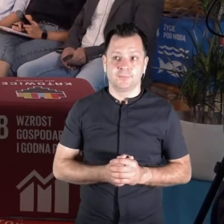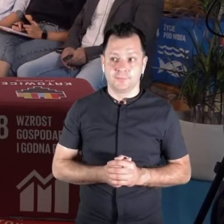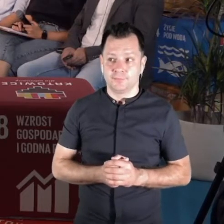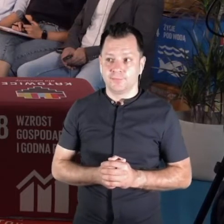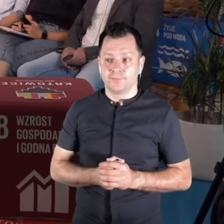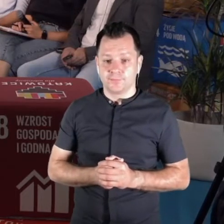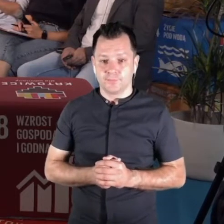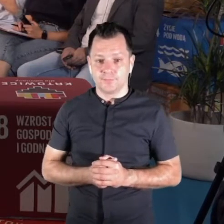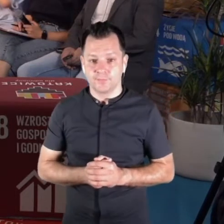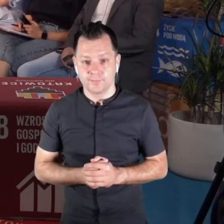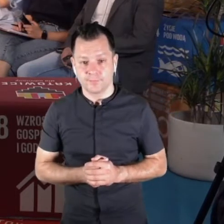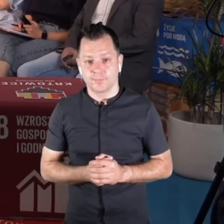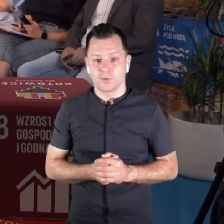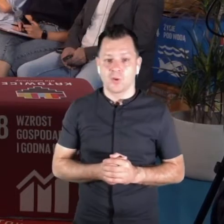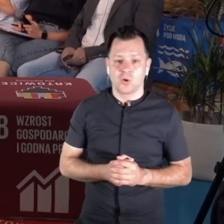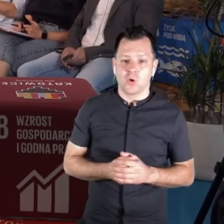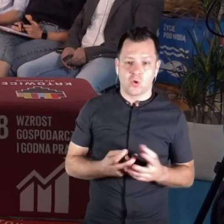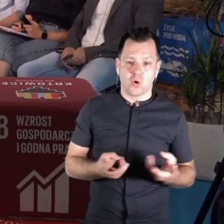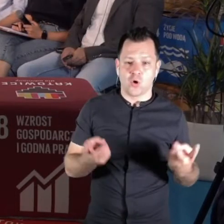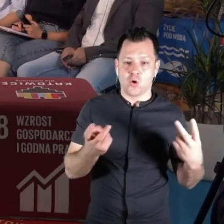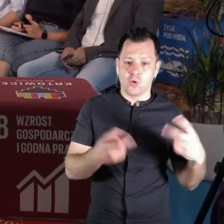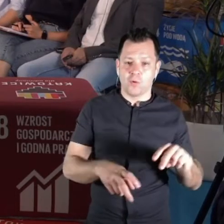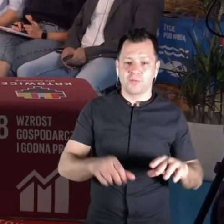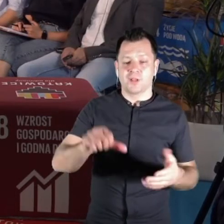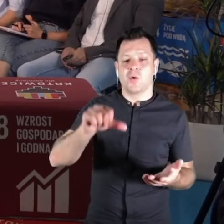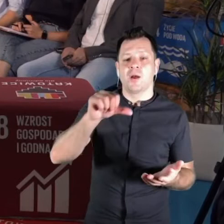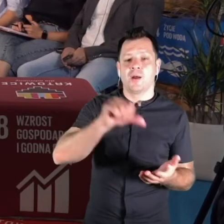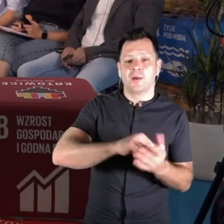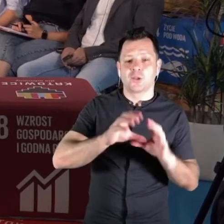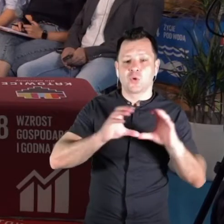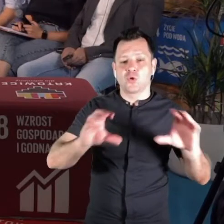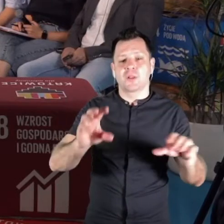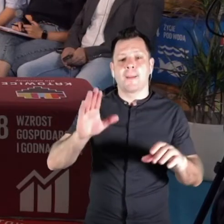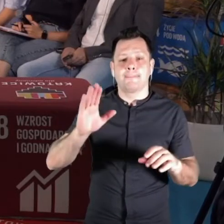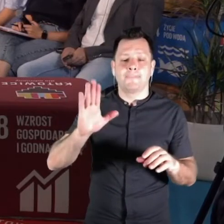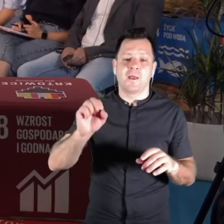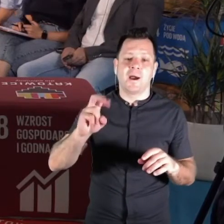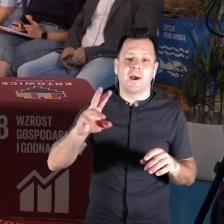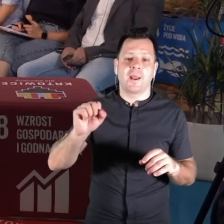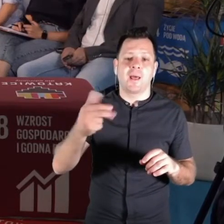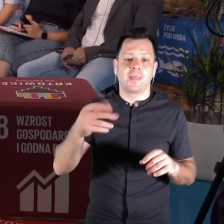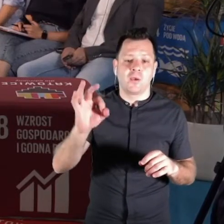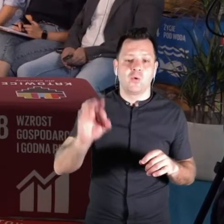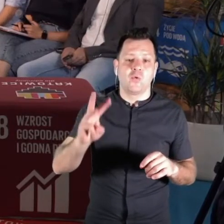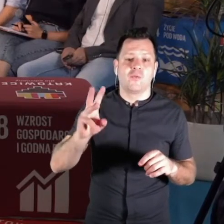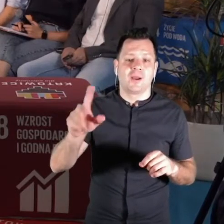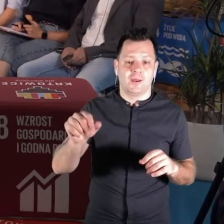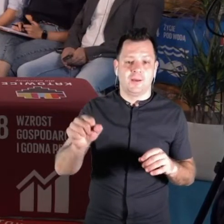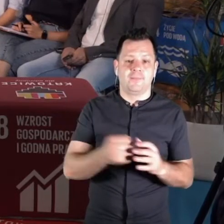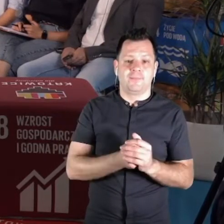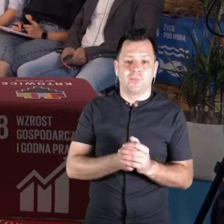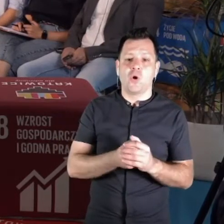czyli ogród powstał, powiedzmy, w samym centrum osiedla Baranówka, na dosyć dużym, że tak